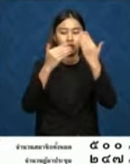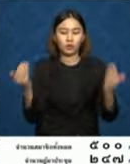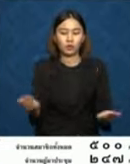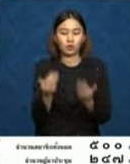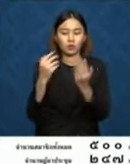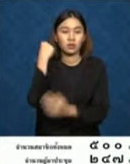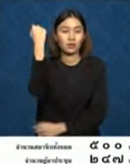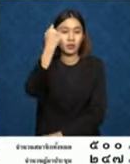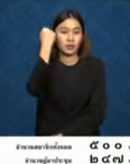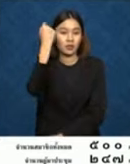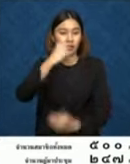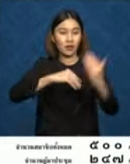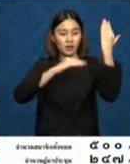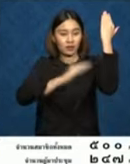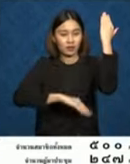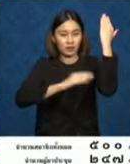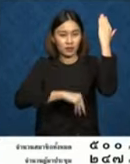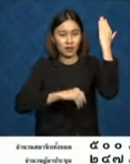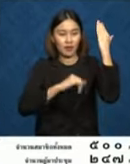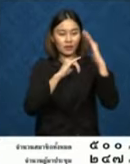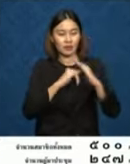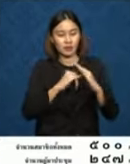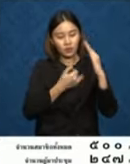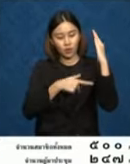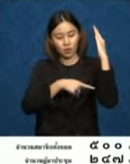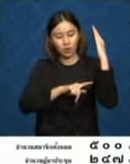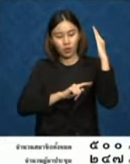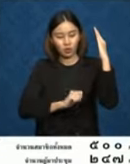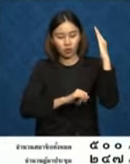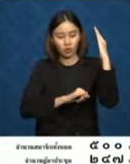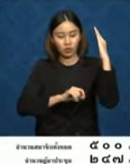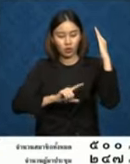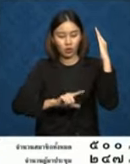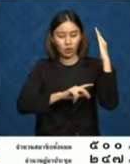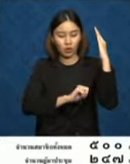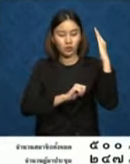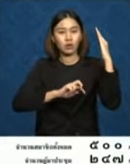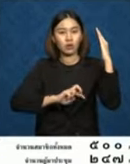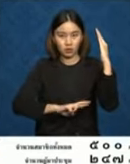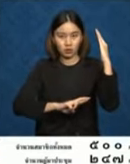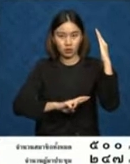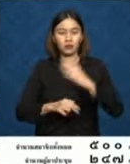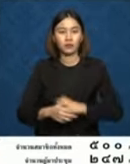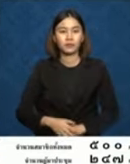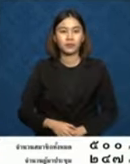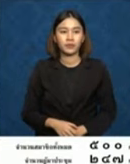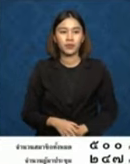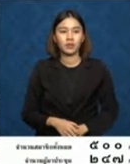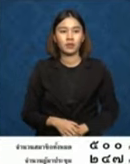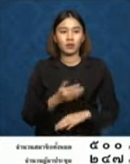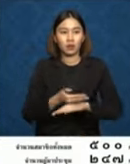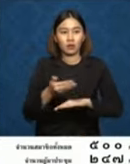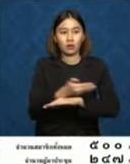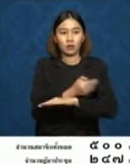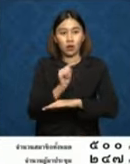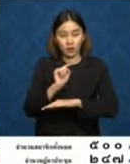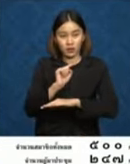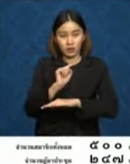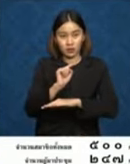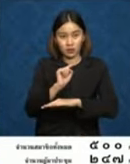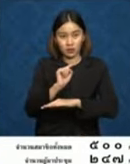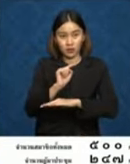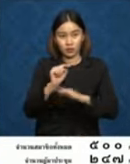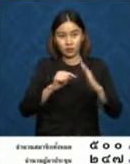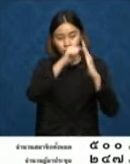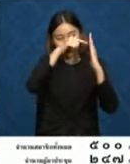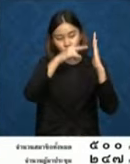ท่องเที่ยวเที่ยวใต้สุดใจณจังหวัดปัตตานียะลาและนราธิวาสนะครับโดยก่อนที่ท่านเดินทางลงใต้ครั้งนี้นะ